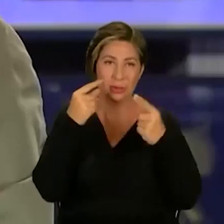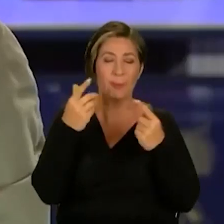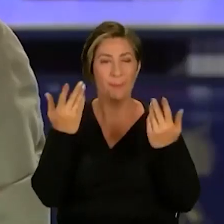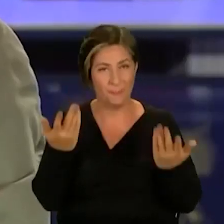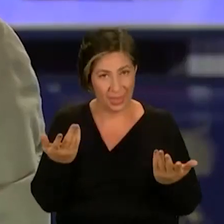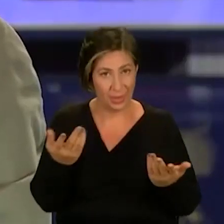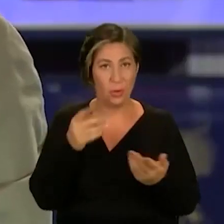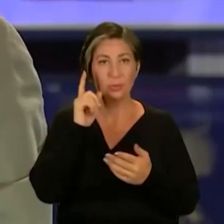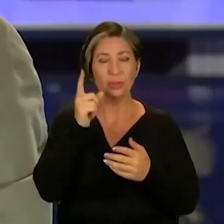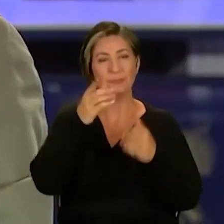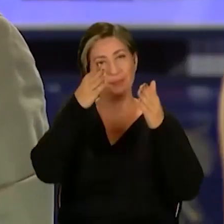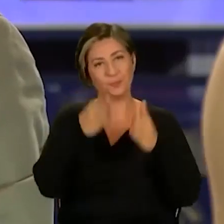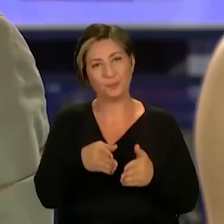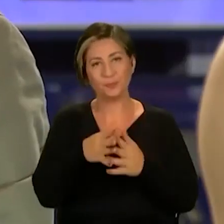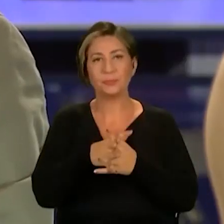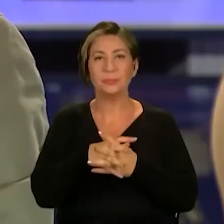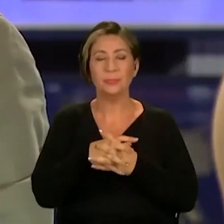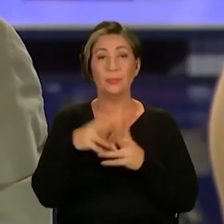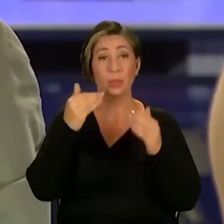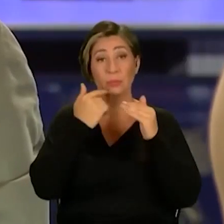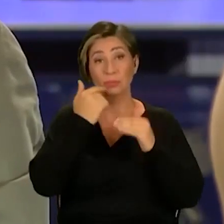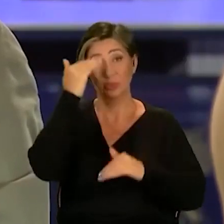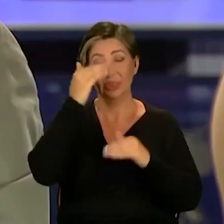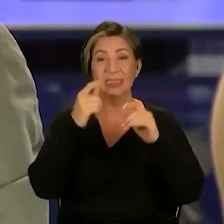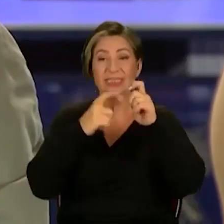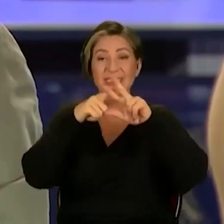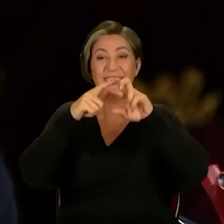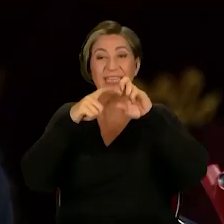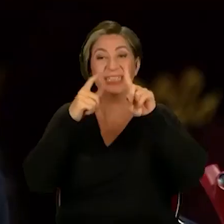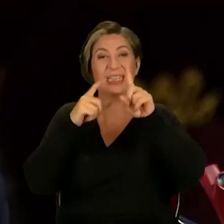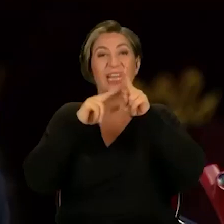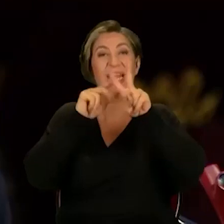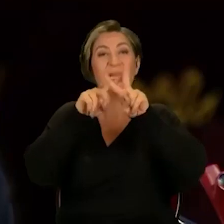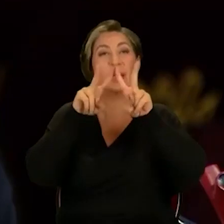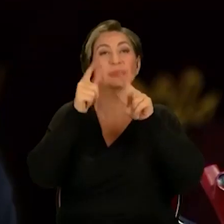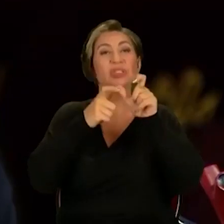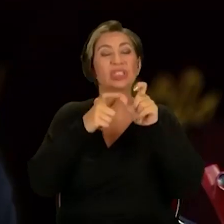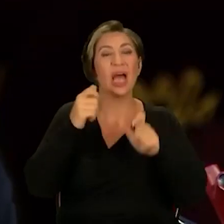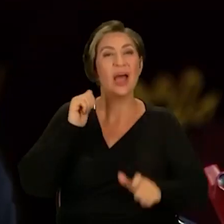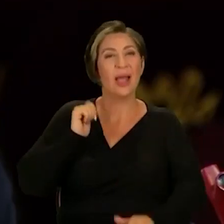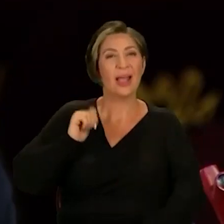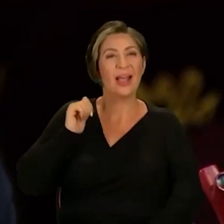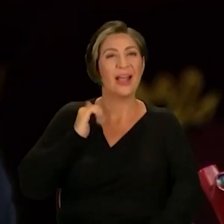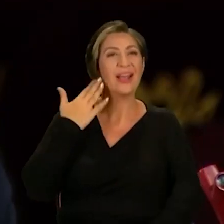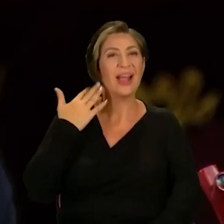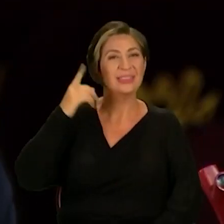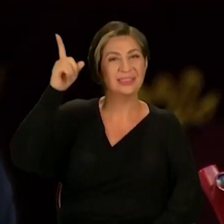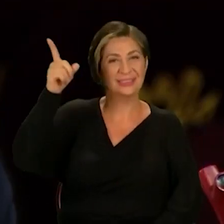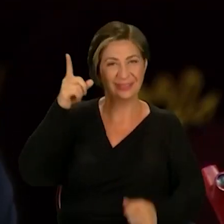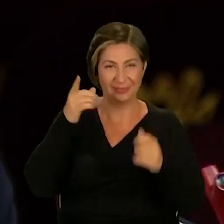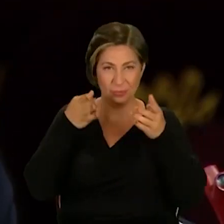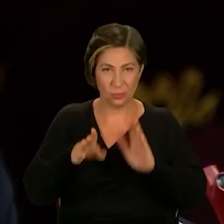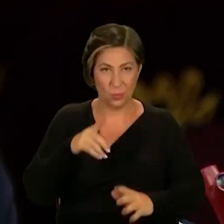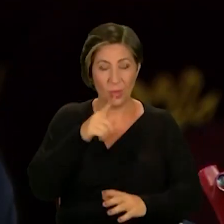Hocam Bingül Hoca'ya bakacağız. Tabii ki bizim büyüğümüz Sarıkamış doğumlu. Siz hakikaten